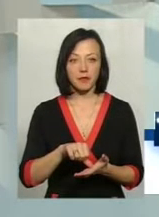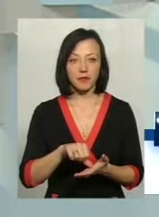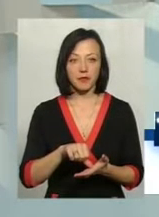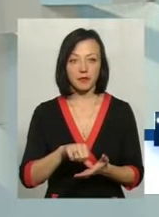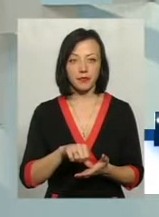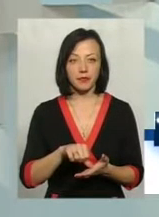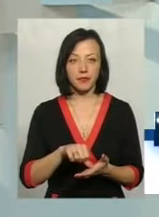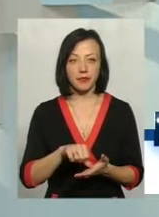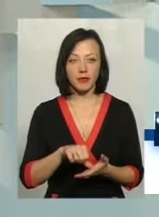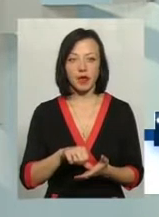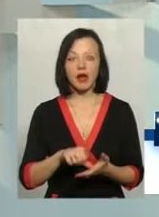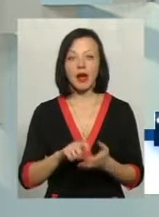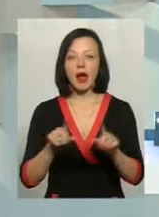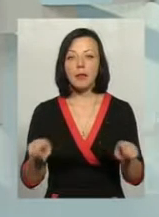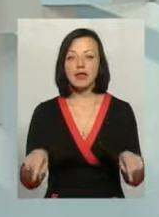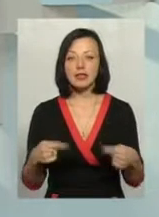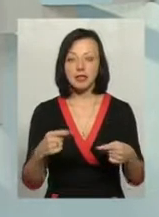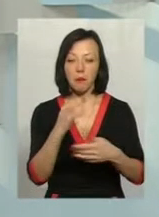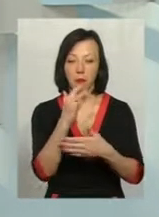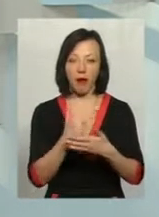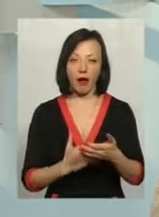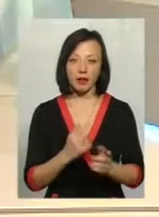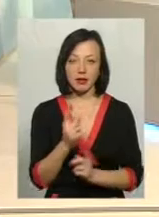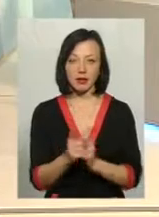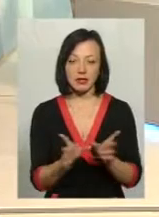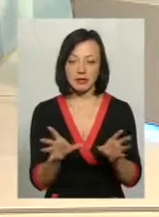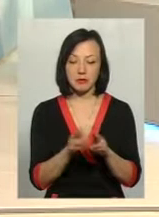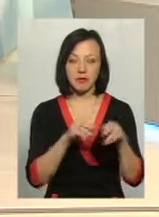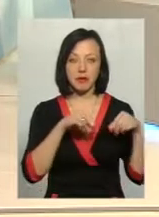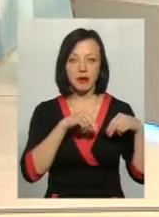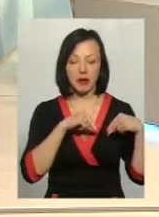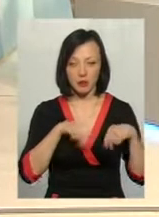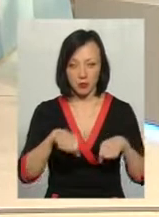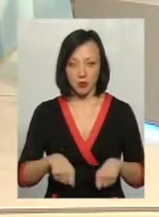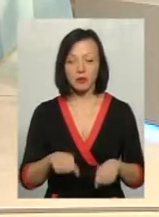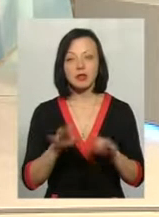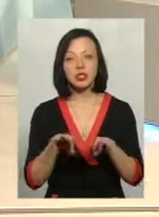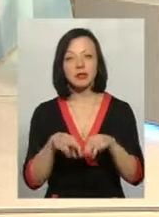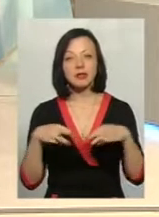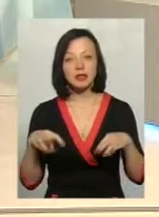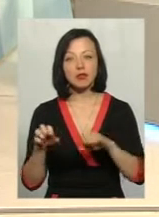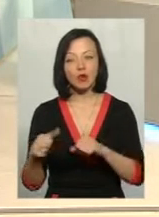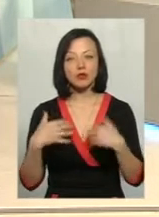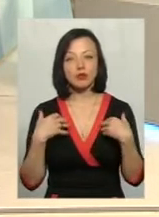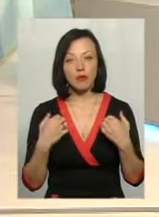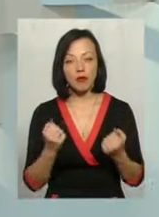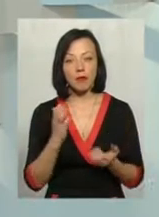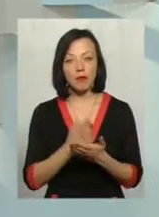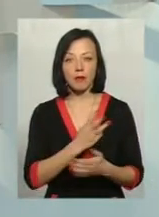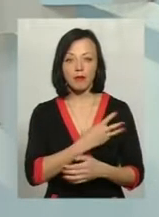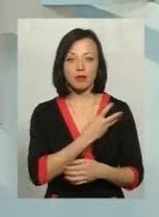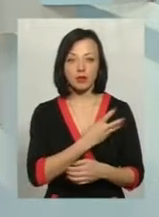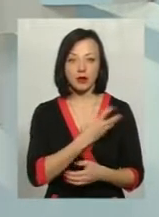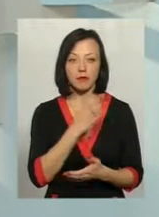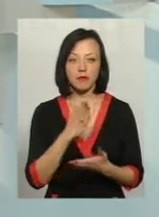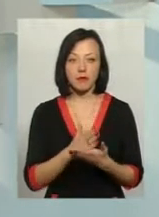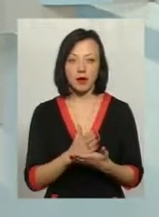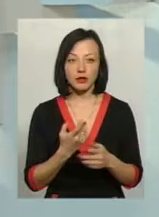платформи «Реабілітаційний пакет реформ». Ми співпрацюємо з усією владою, але лише Міністерство охорони здоров'я виявило бажання мати